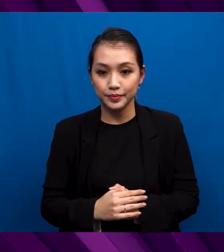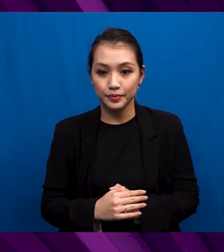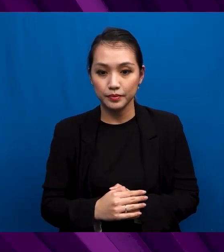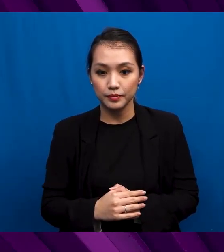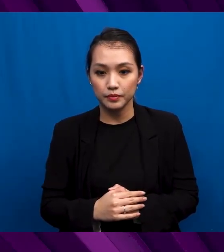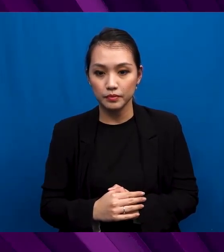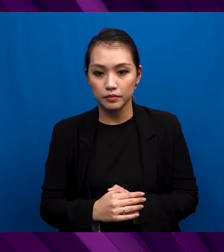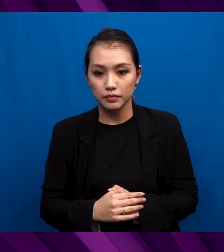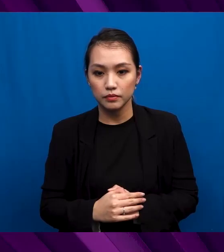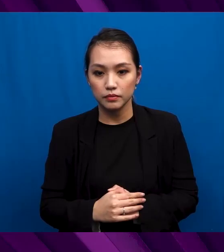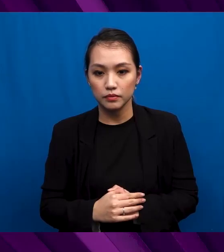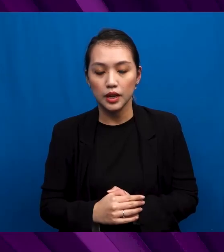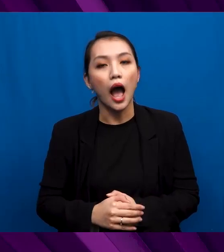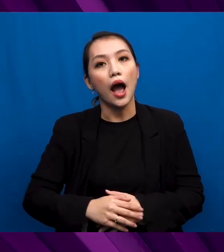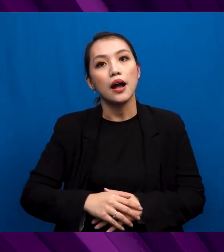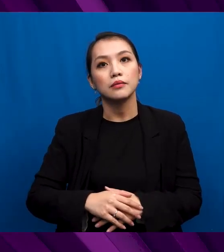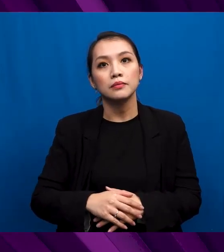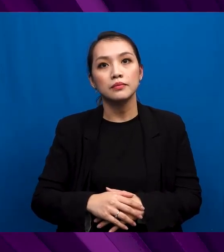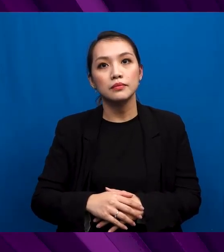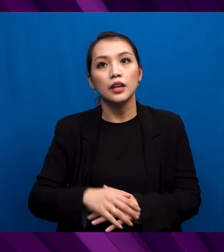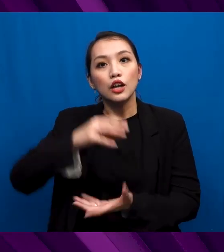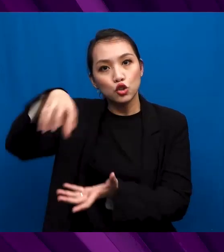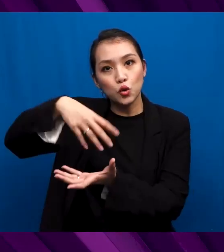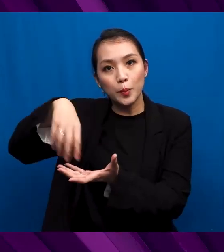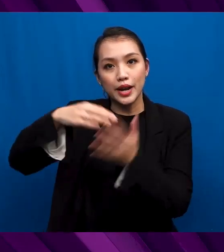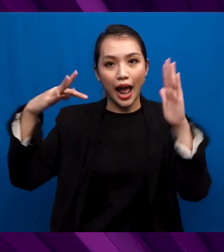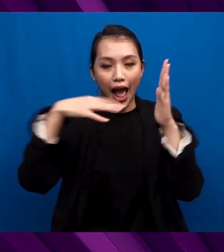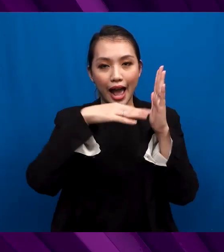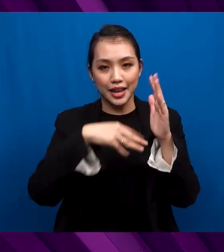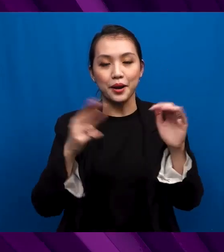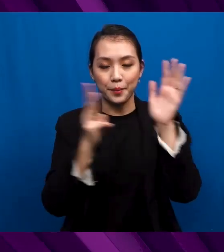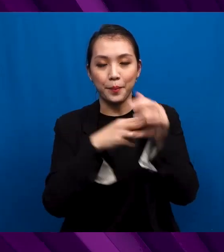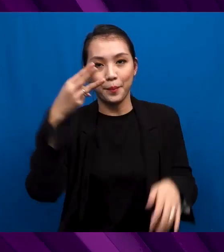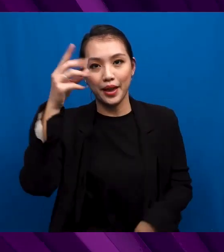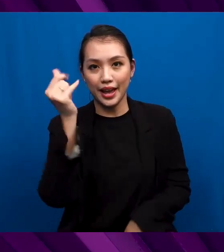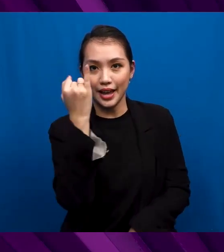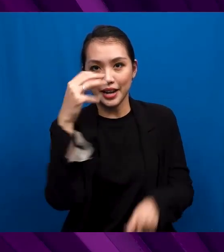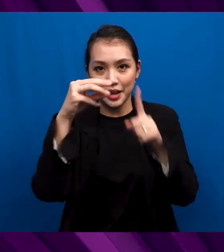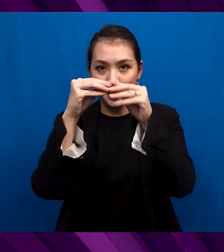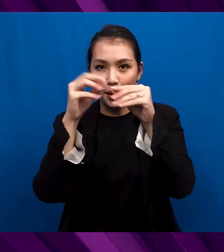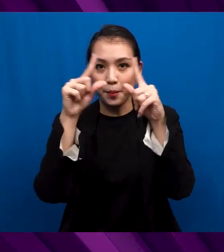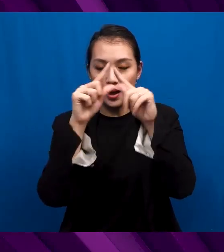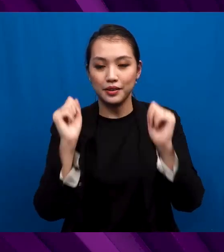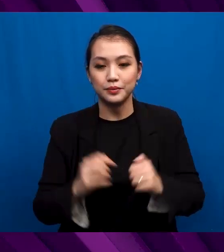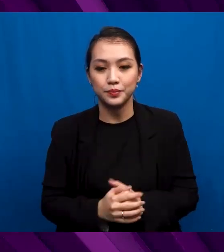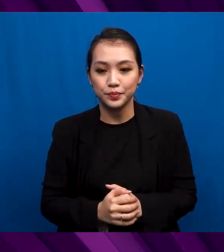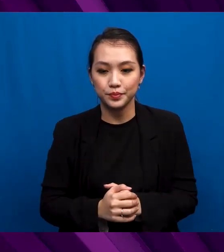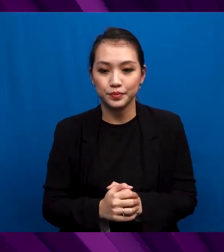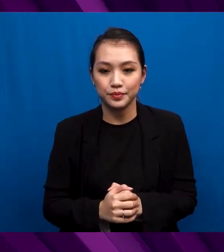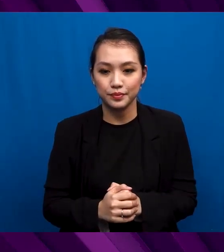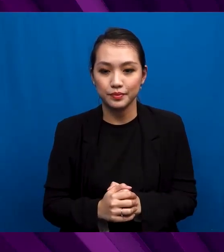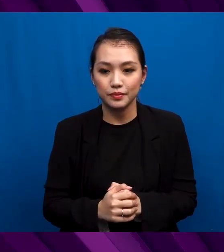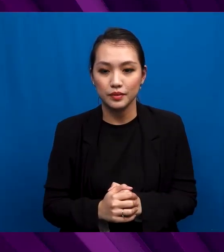Bahkan di mata air Meriba ini apa ya? Ini sebuah tempat yang sangat istimewa. Ini tempat adalah kuburan Musa, sekalipun Musa itu matinya di gunung,